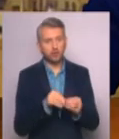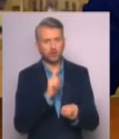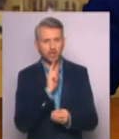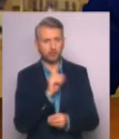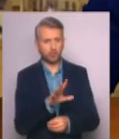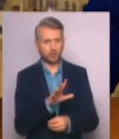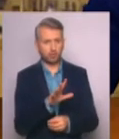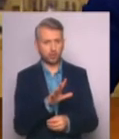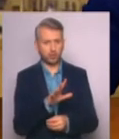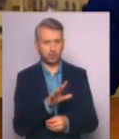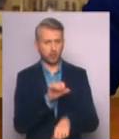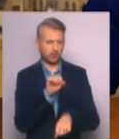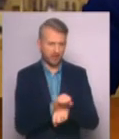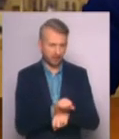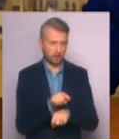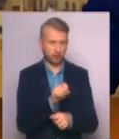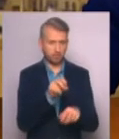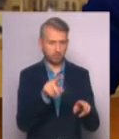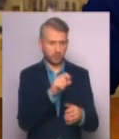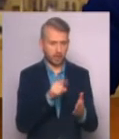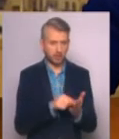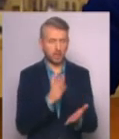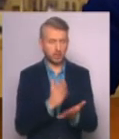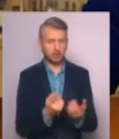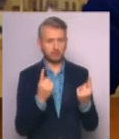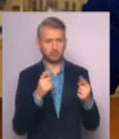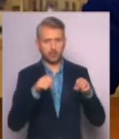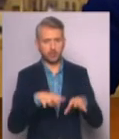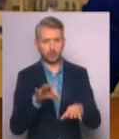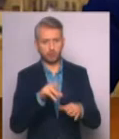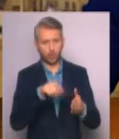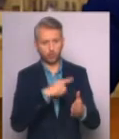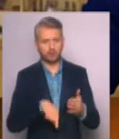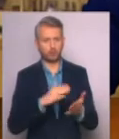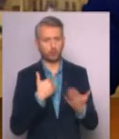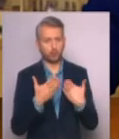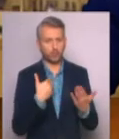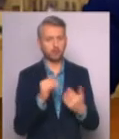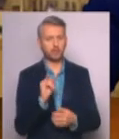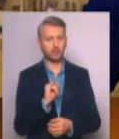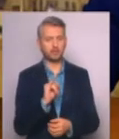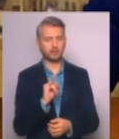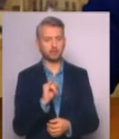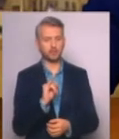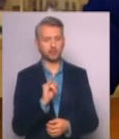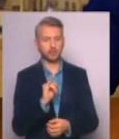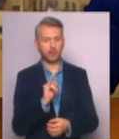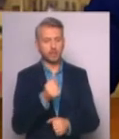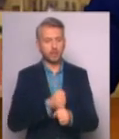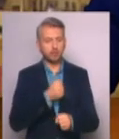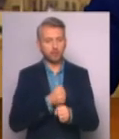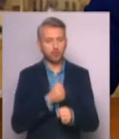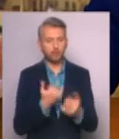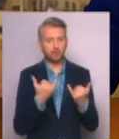дійсно праві зупинятися, є фундаментальне рішення про розрив цих стосунків і напрацьовується